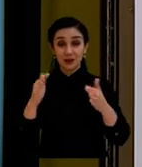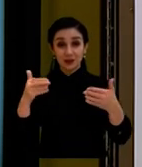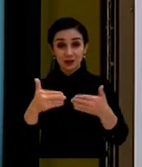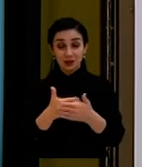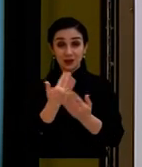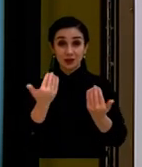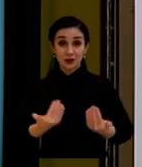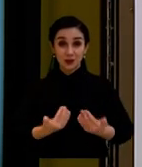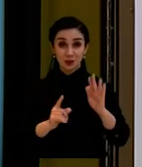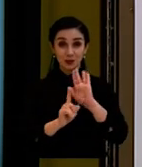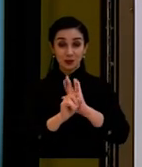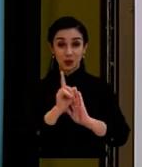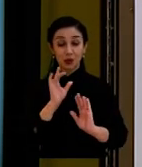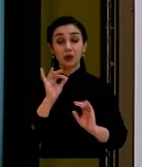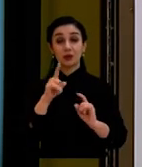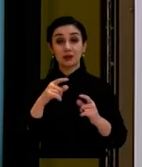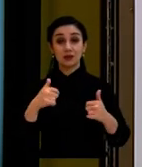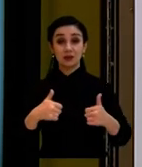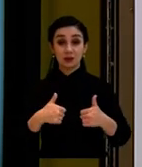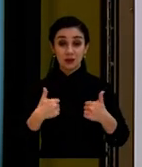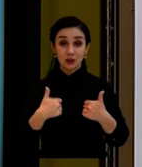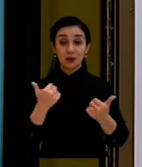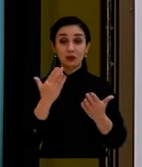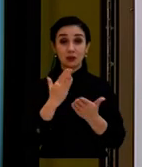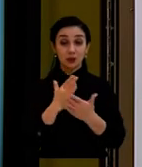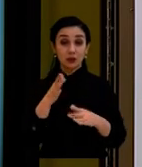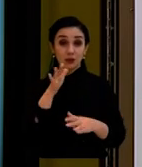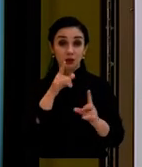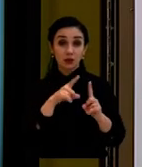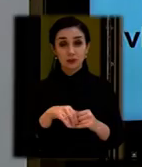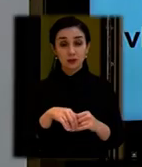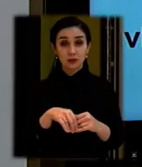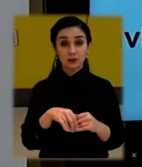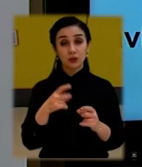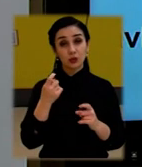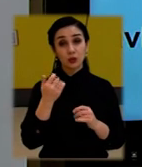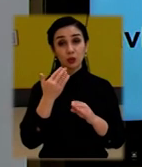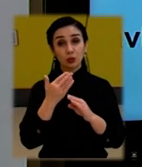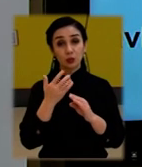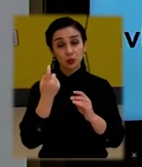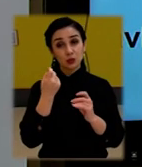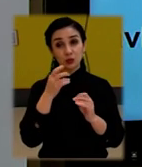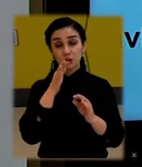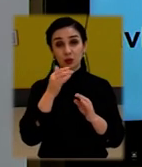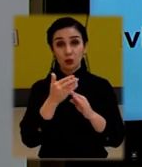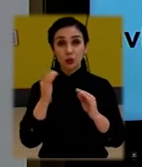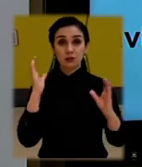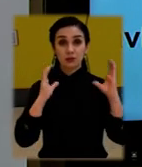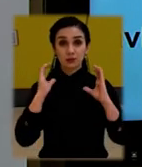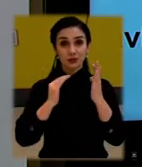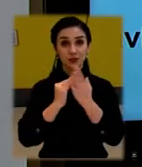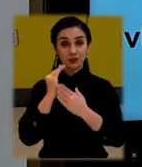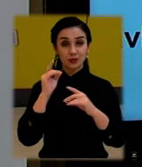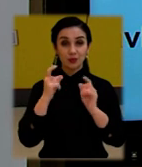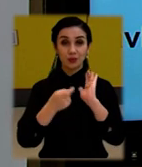ilk qadamni bosishga harakat qilayotgan, intilayotgan davrdasiz. Biroz muddatdan so'ng siz oliy o'quv